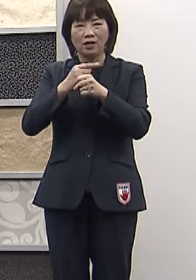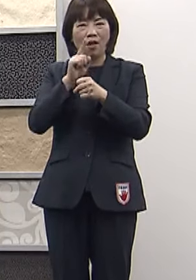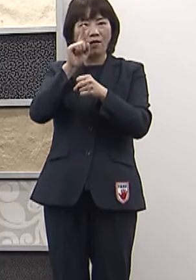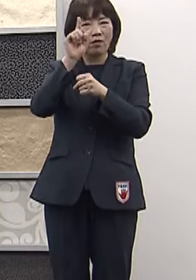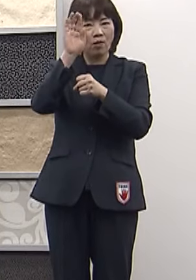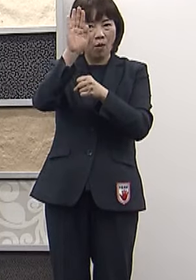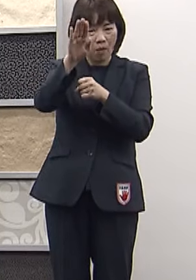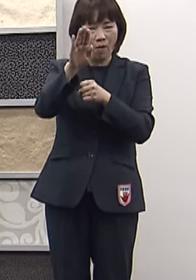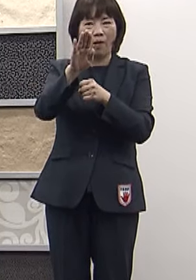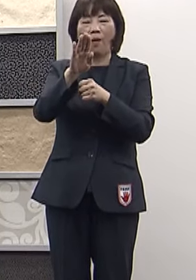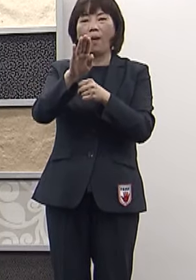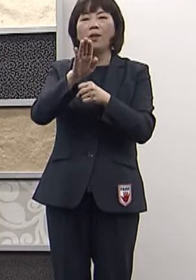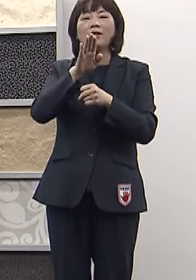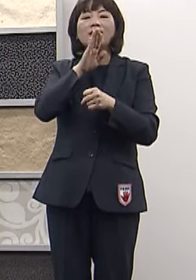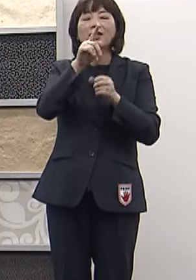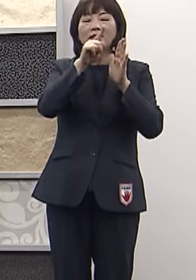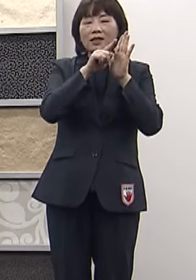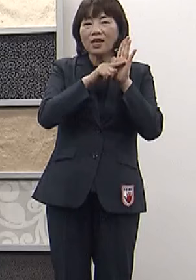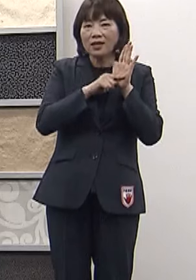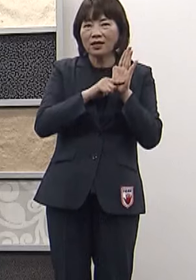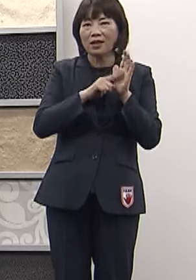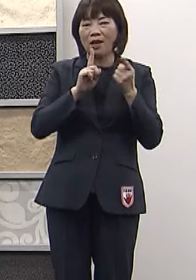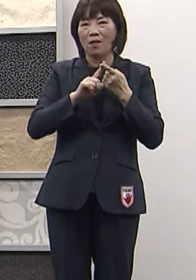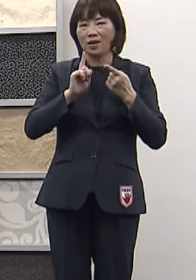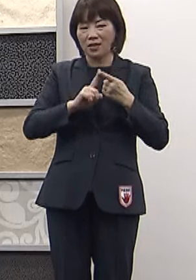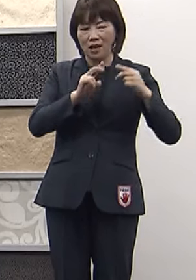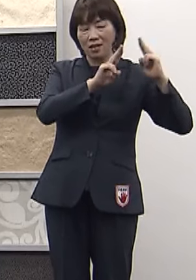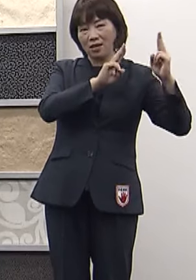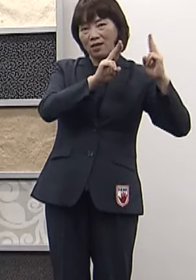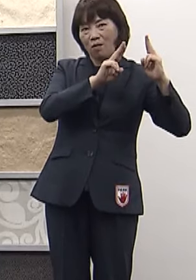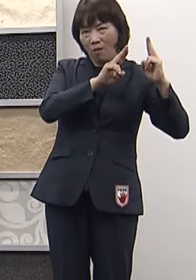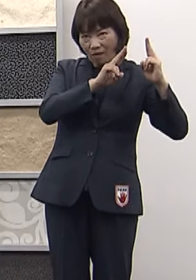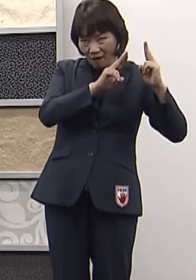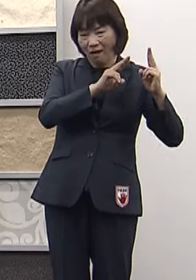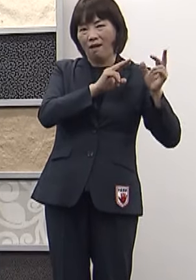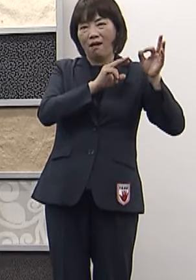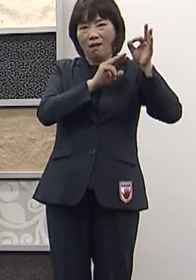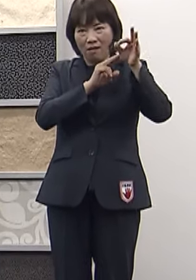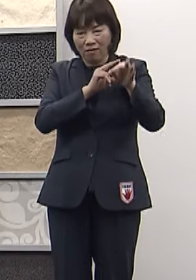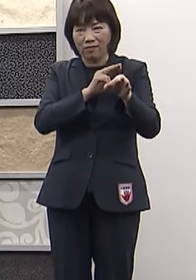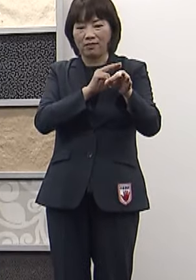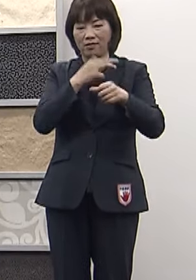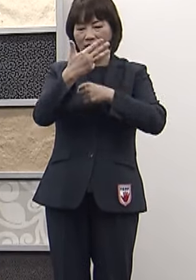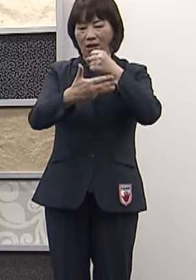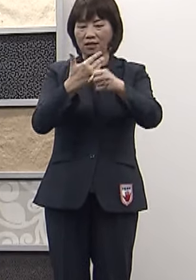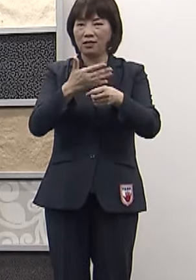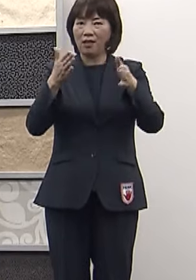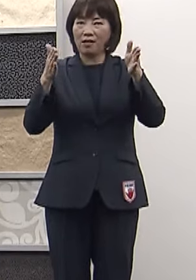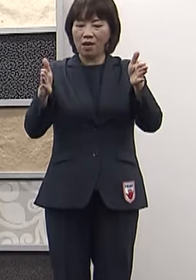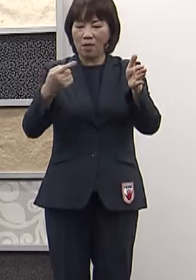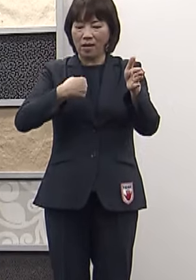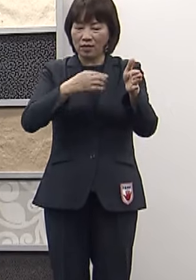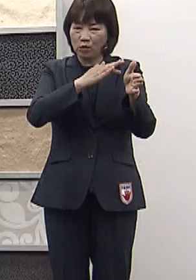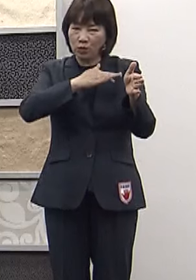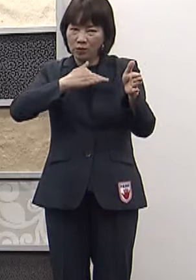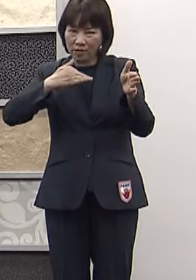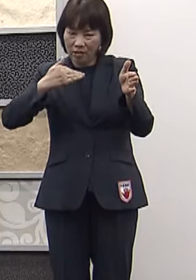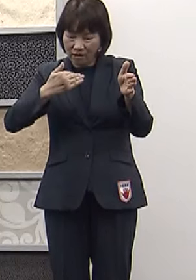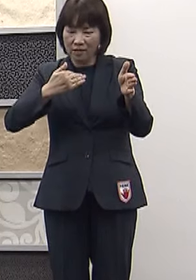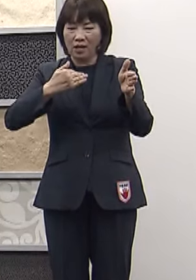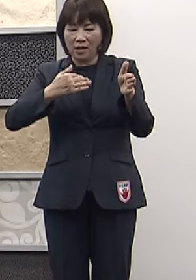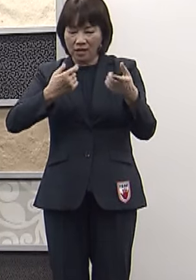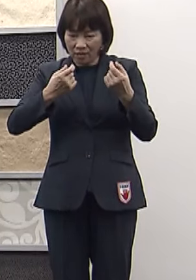が払った分との同額をお支払いするということになります。なので8年間は自分